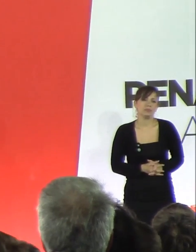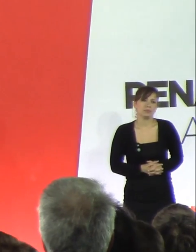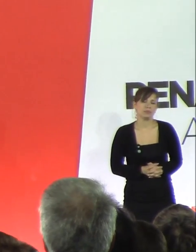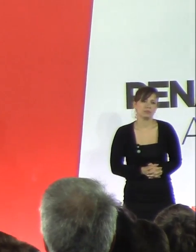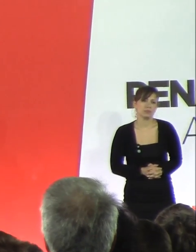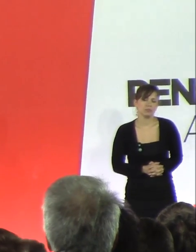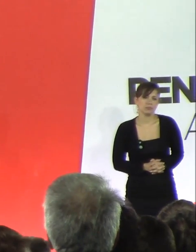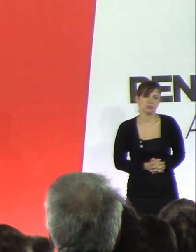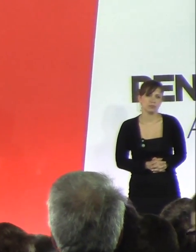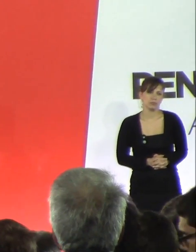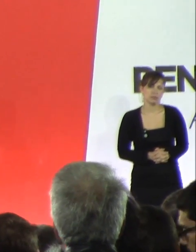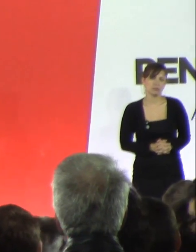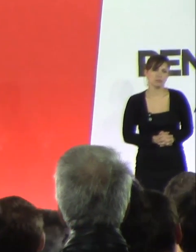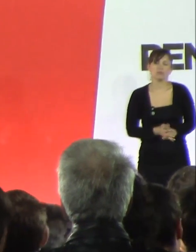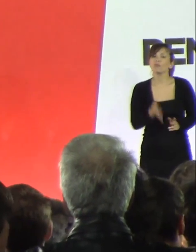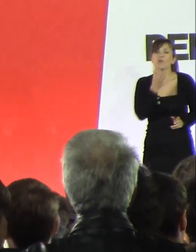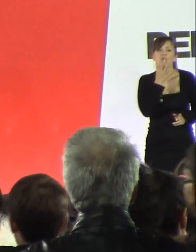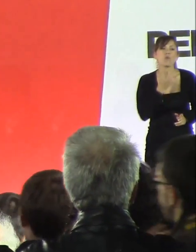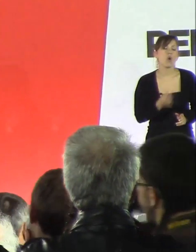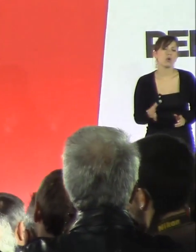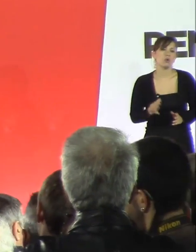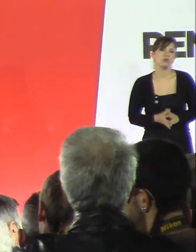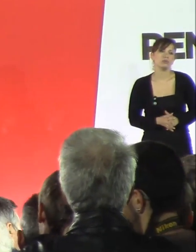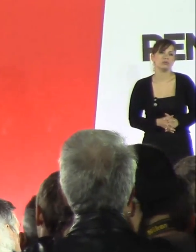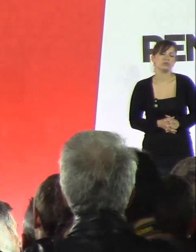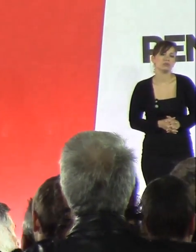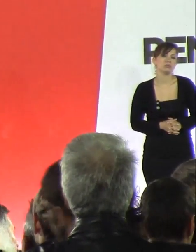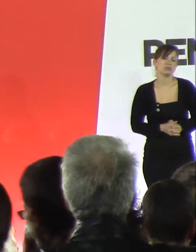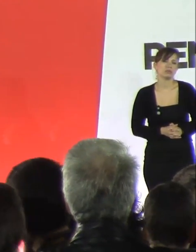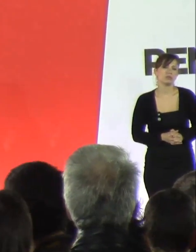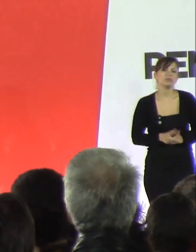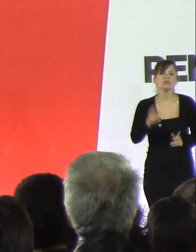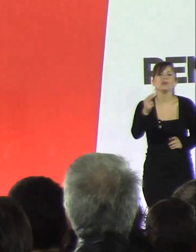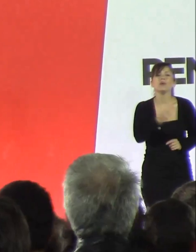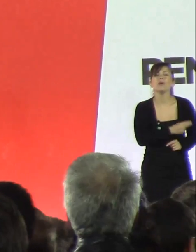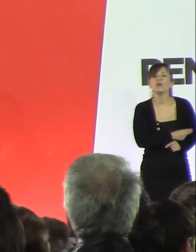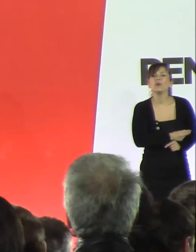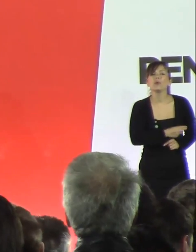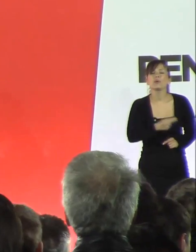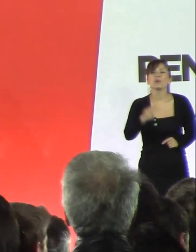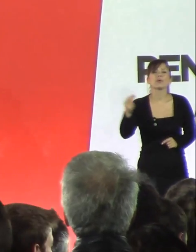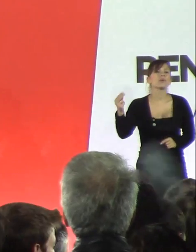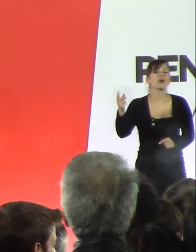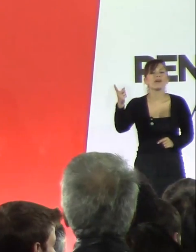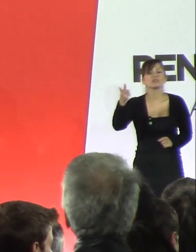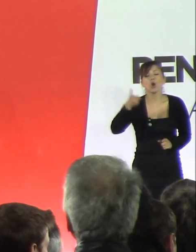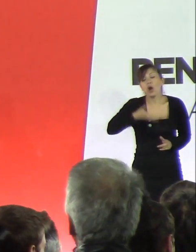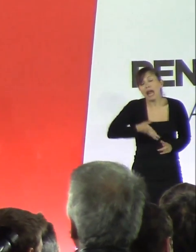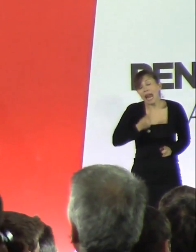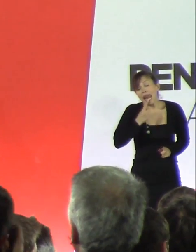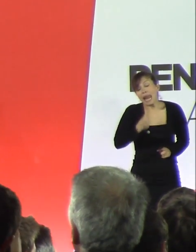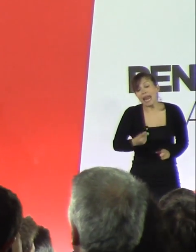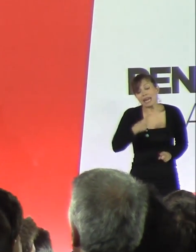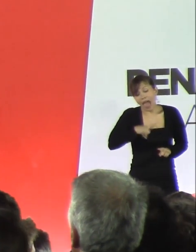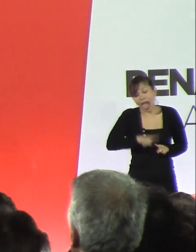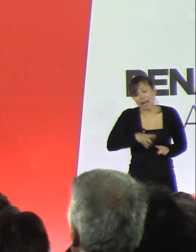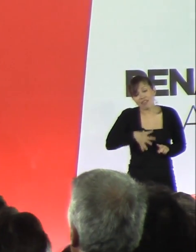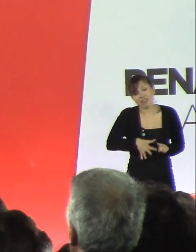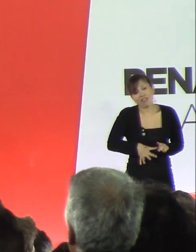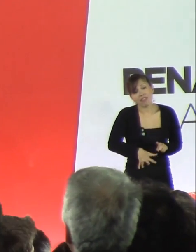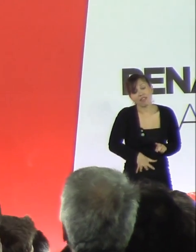Διότι το διαβόητο Brexit η έξοδος της Ελλάδας από την